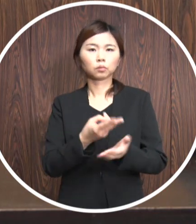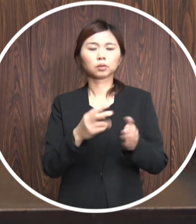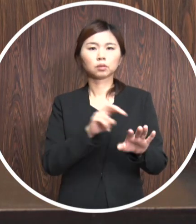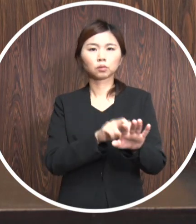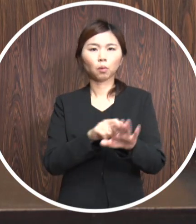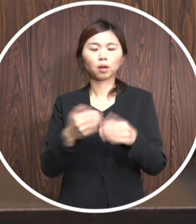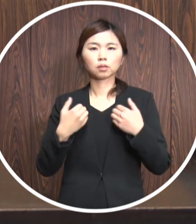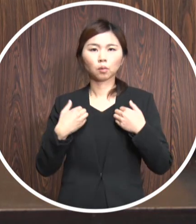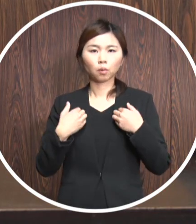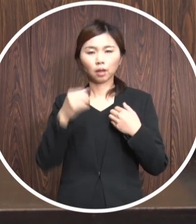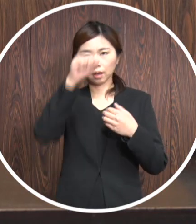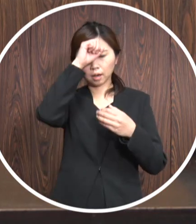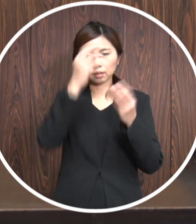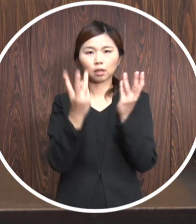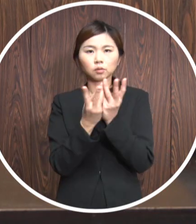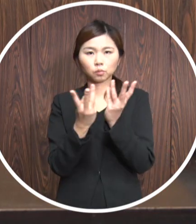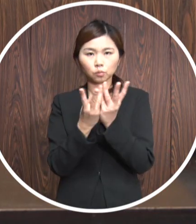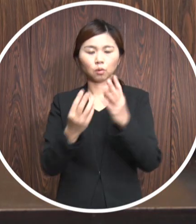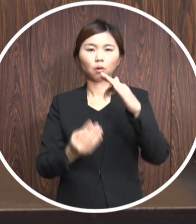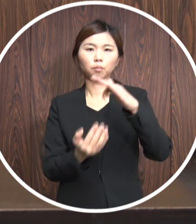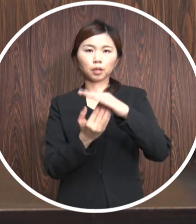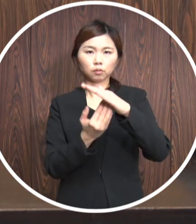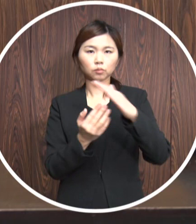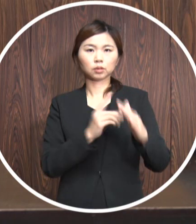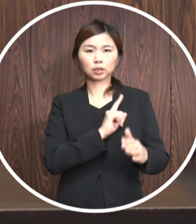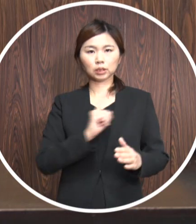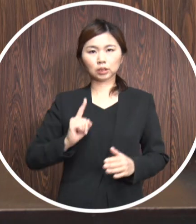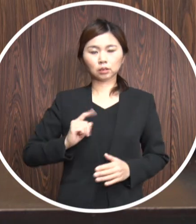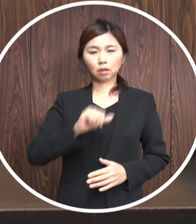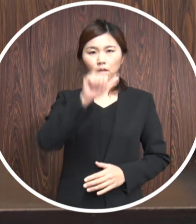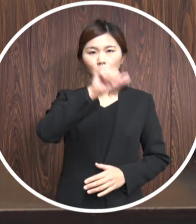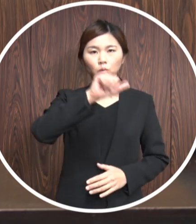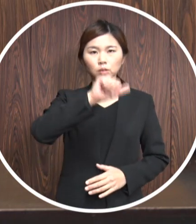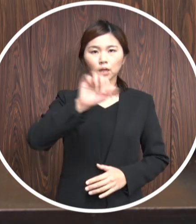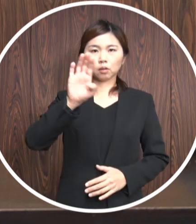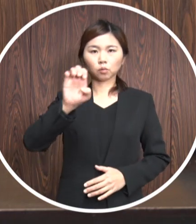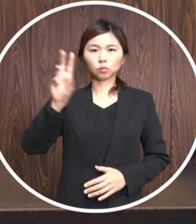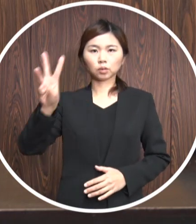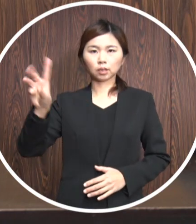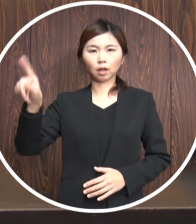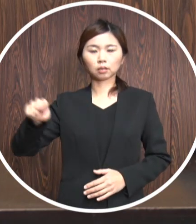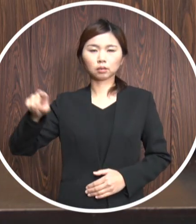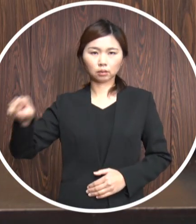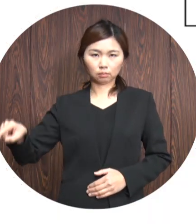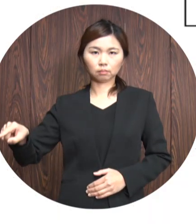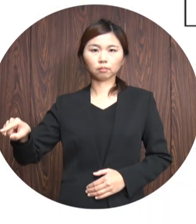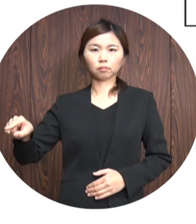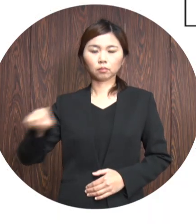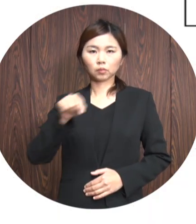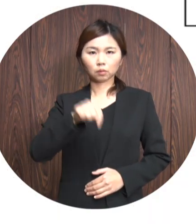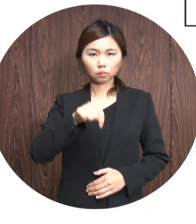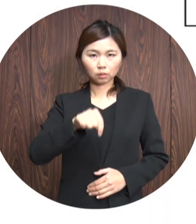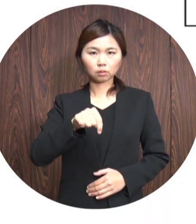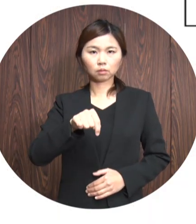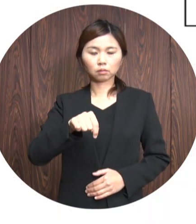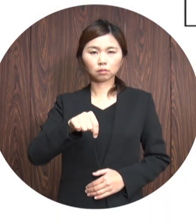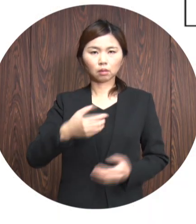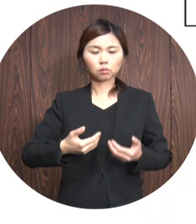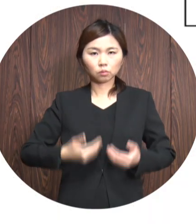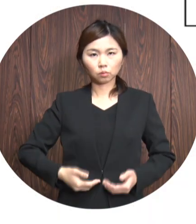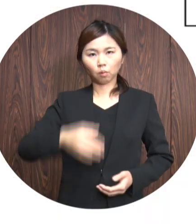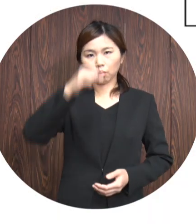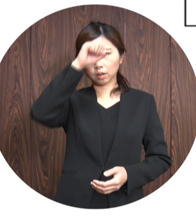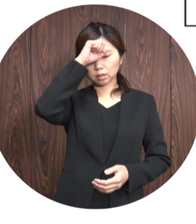な患者数のピークが1日に500413人そのうち重症